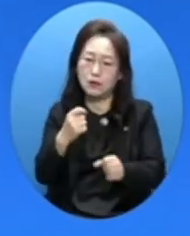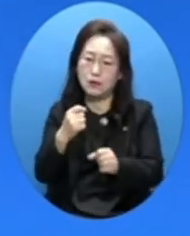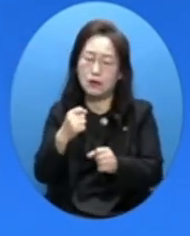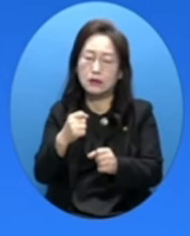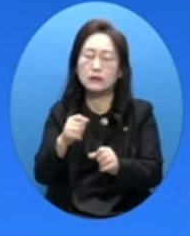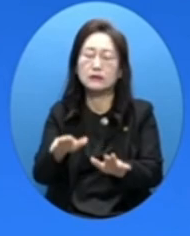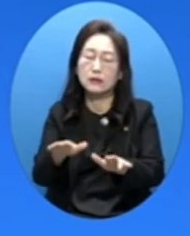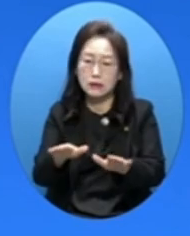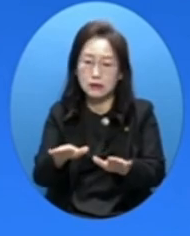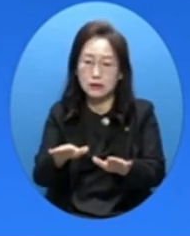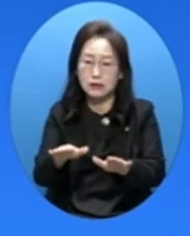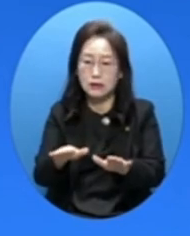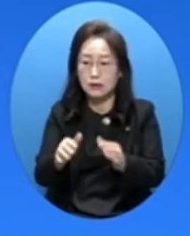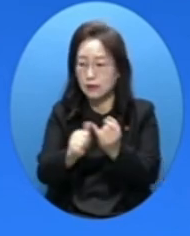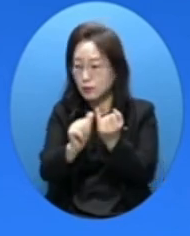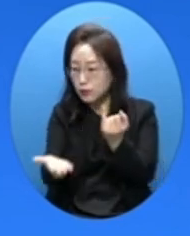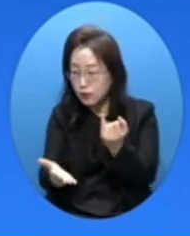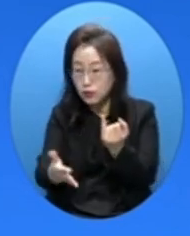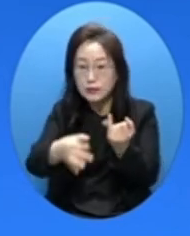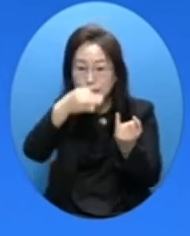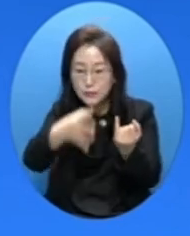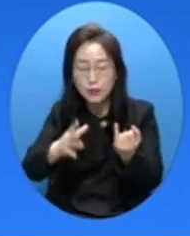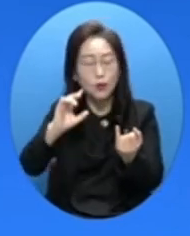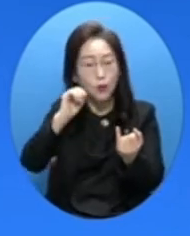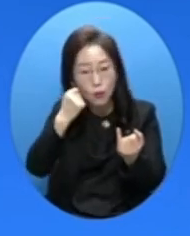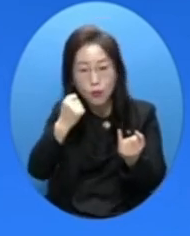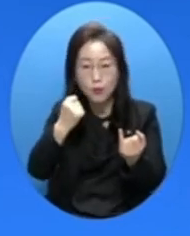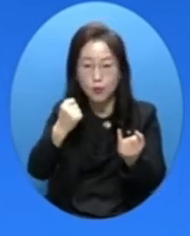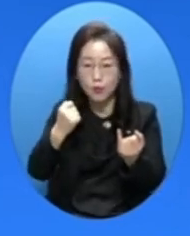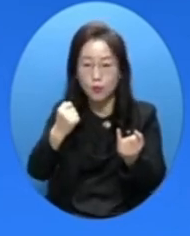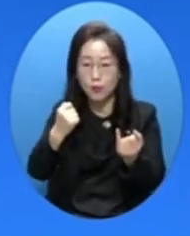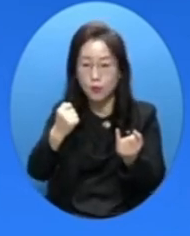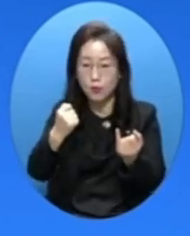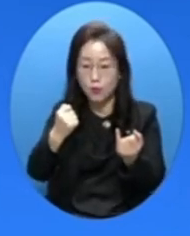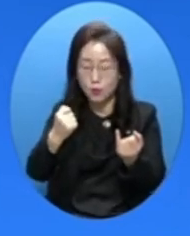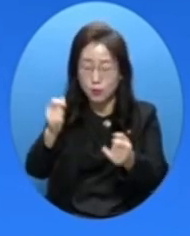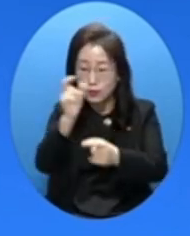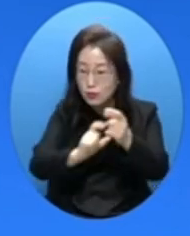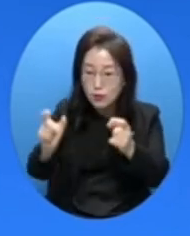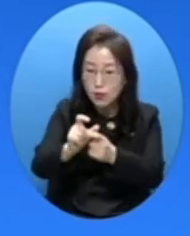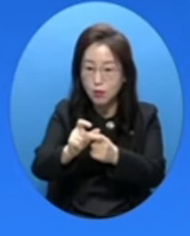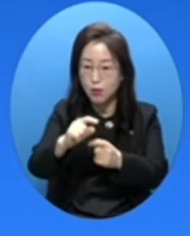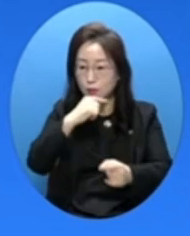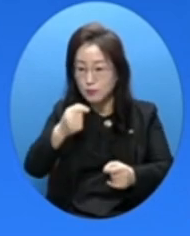남편이 죽은 것도 너무나 힘들고 어려운데 빚으로 인해서 아들들을